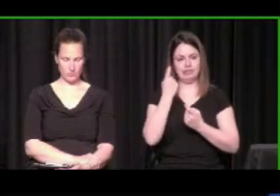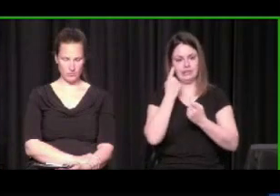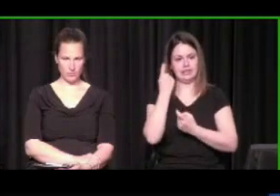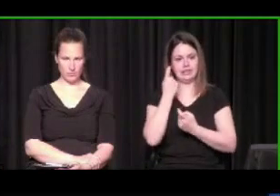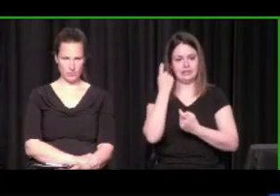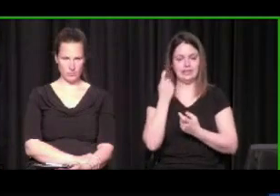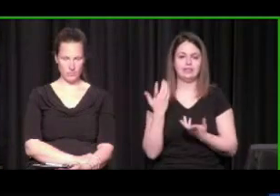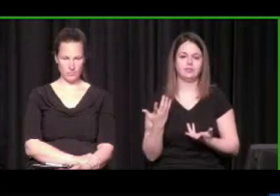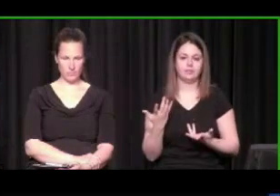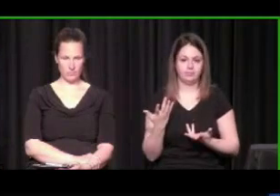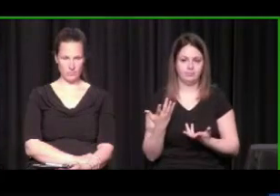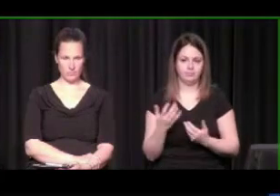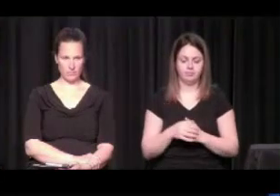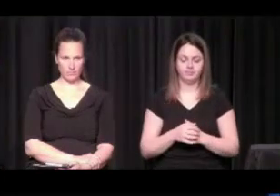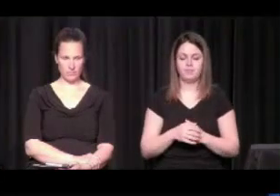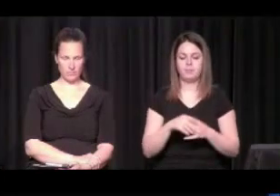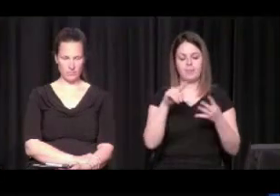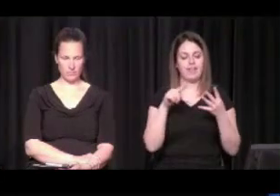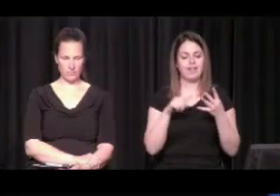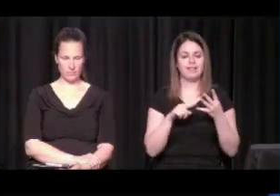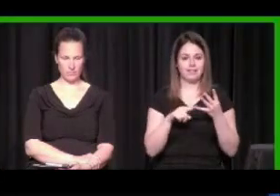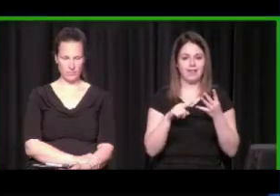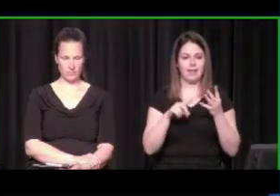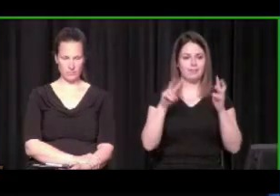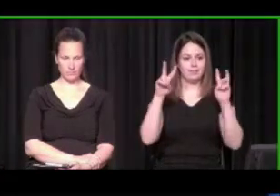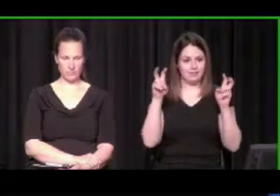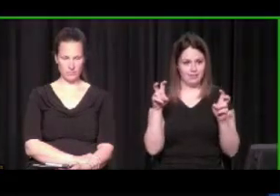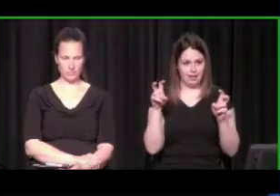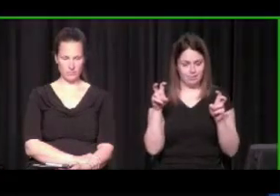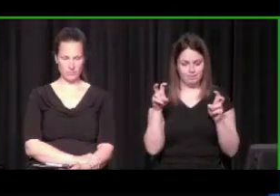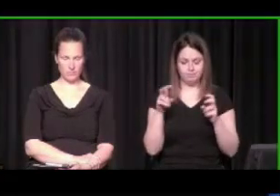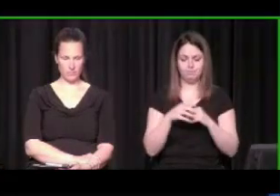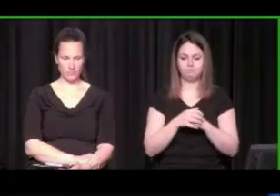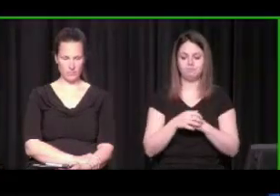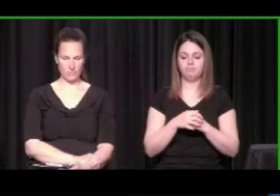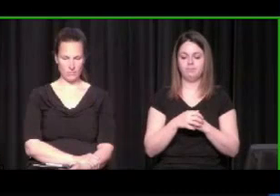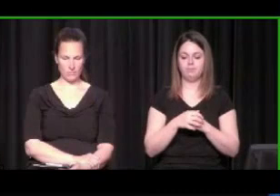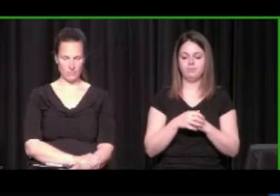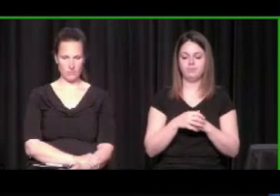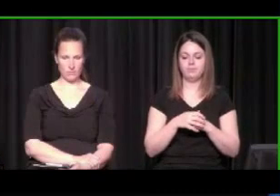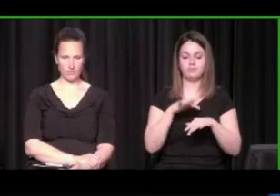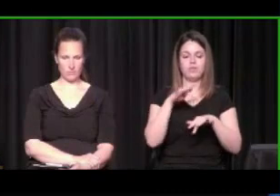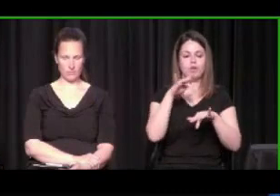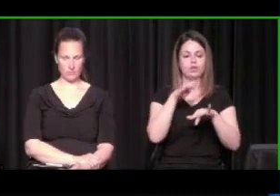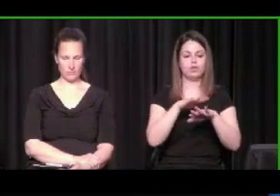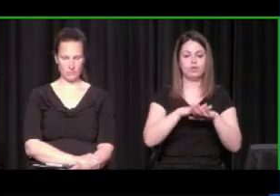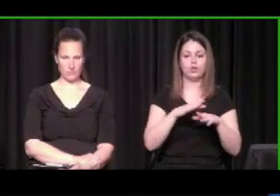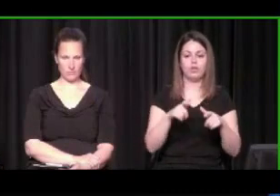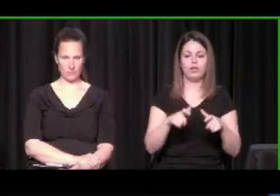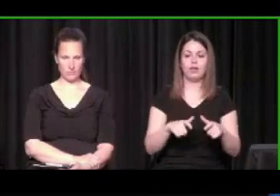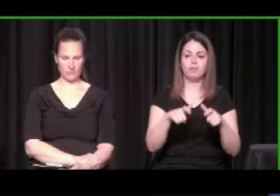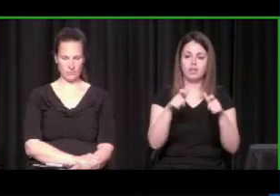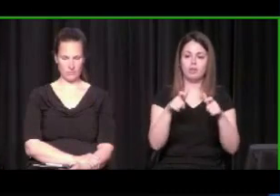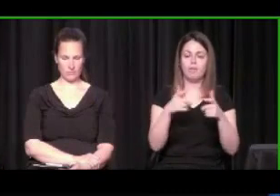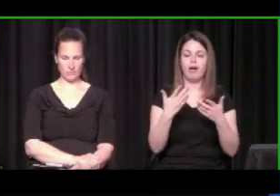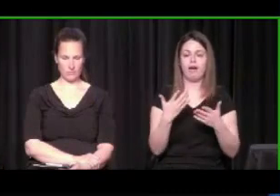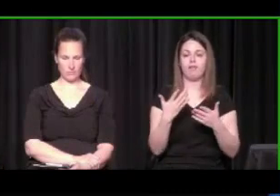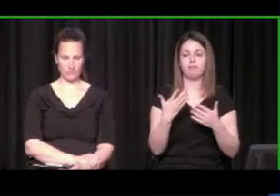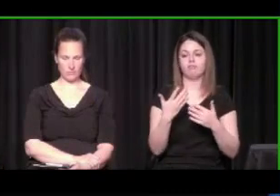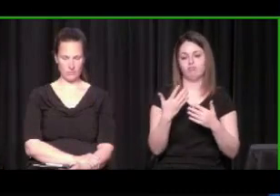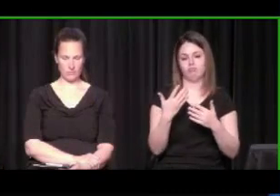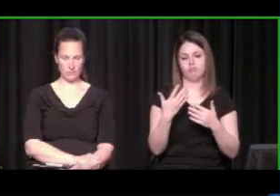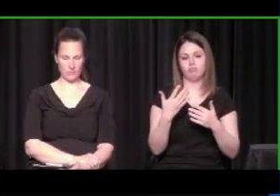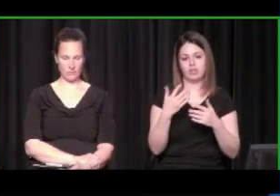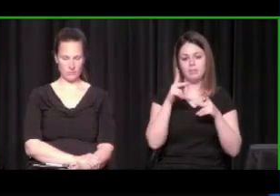plan-là. Quatrième thème dont je veux vous parler également, c'est tout ce qui va toucher l'hébergement ou l'habitation des